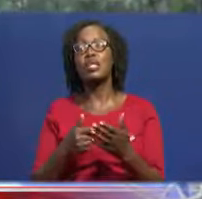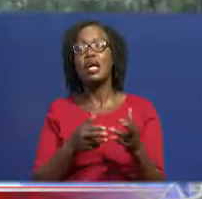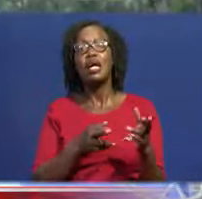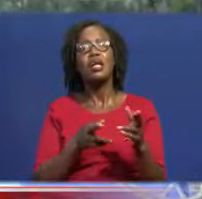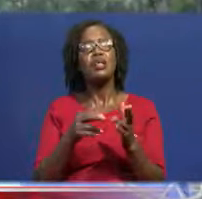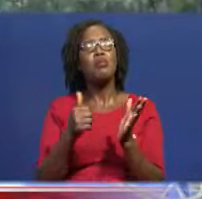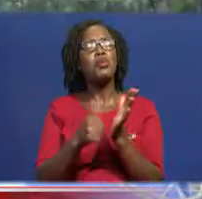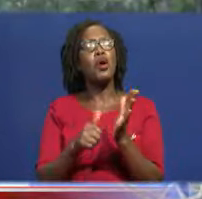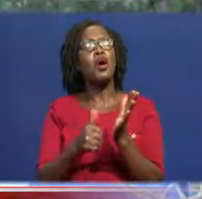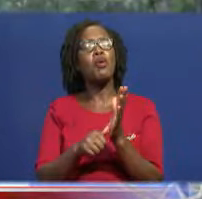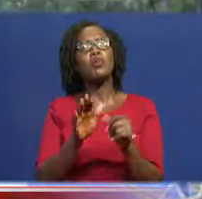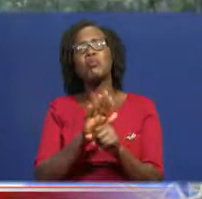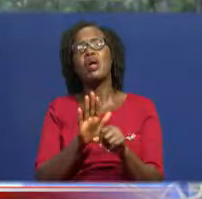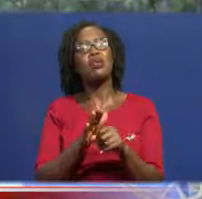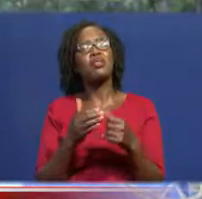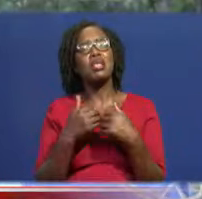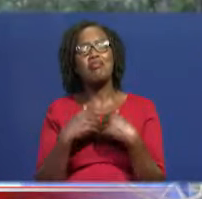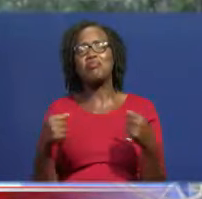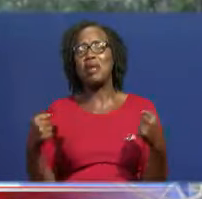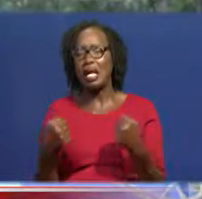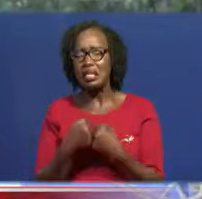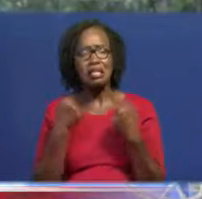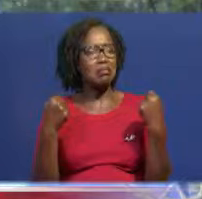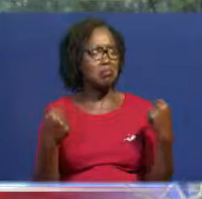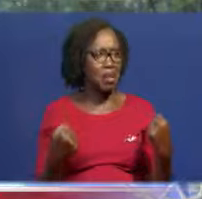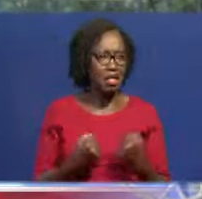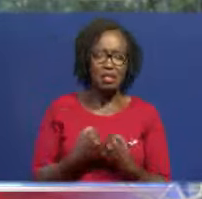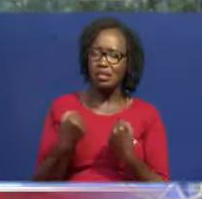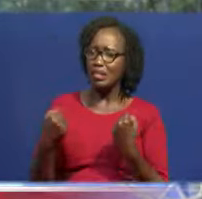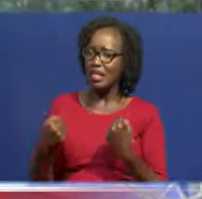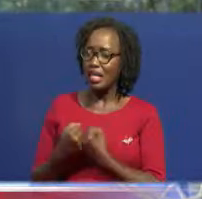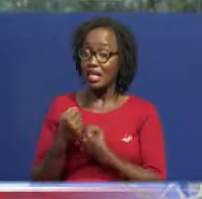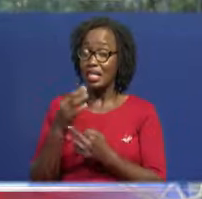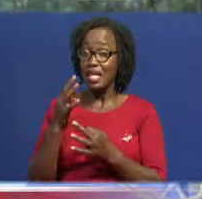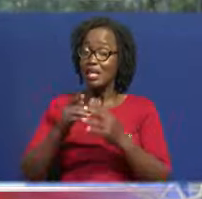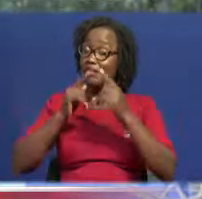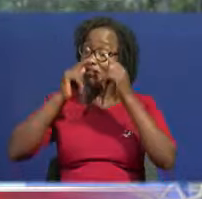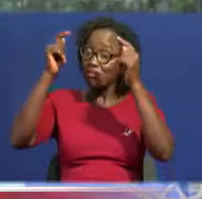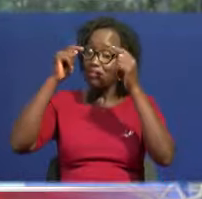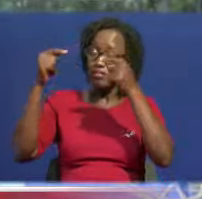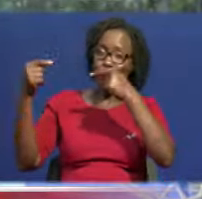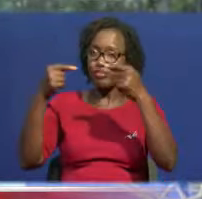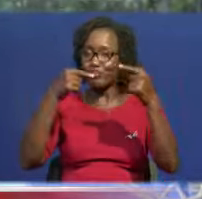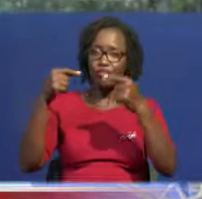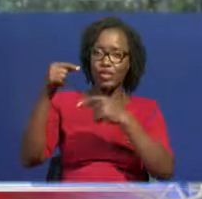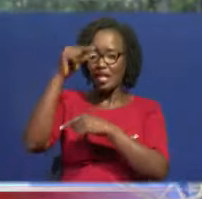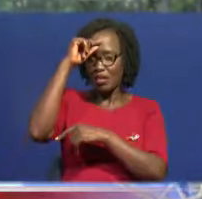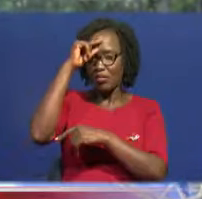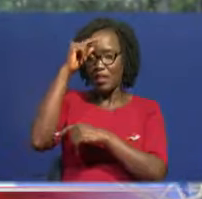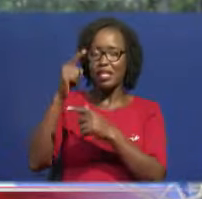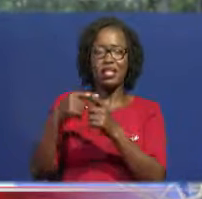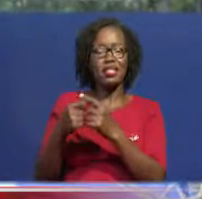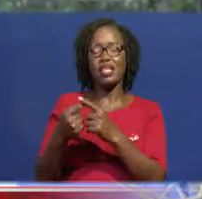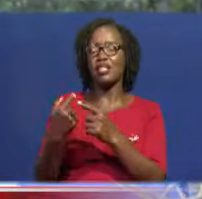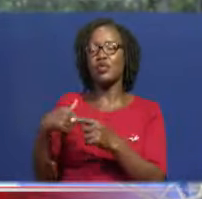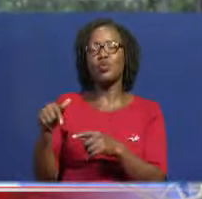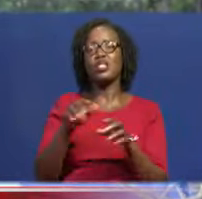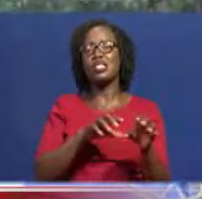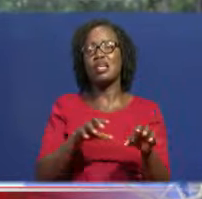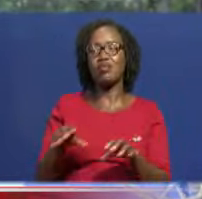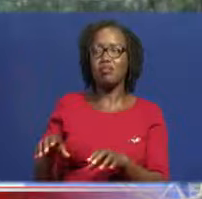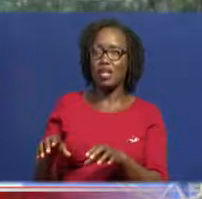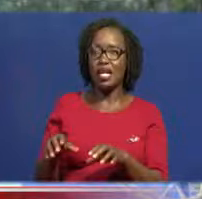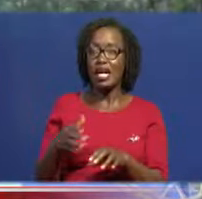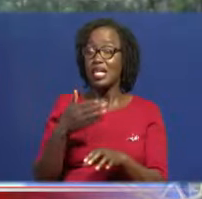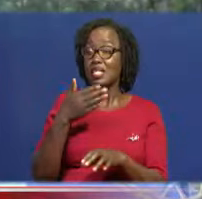barabarani kuna matatizo mengi sana, ajali za mara kwa mara. Wakiwa taendelea kukoma na kusozana na serikali, sisi wananchi ndio tutaumia.